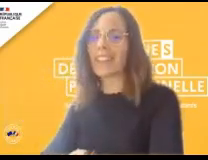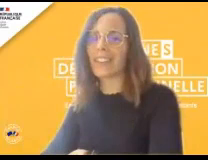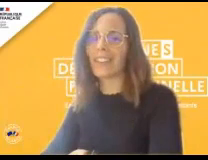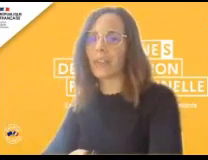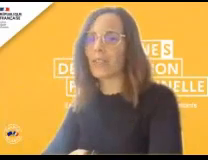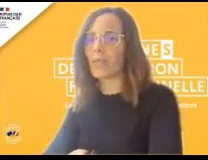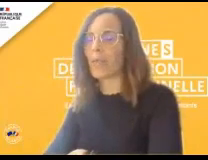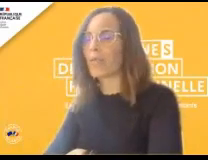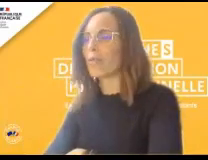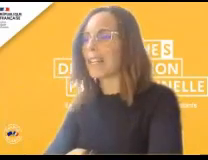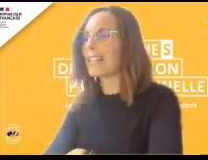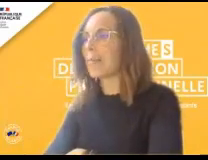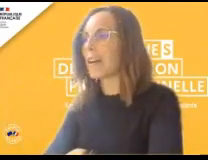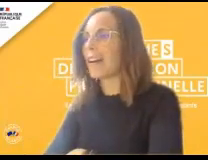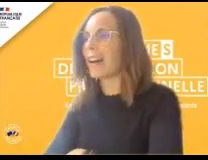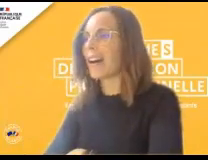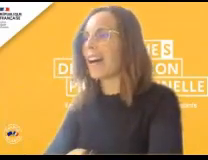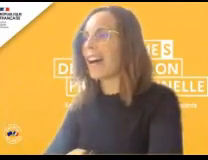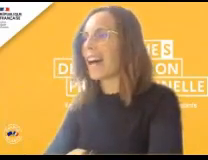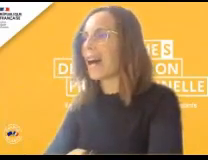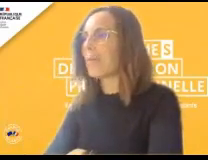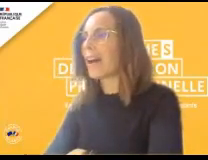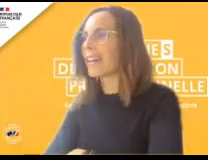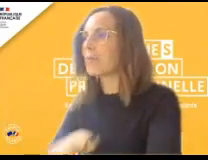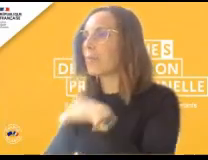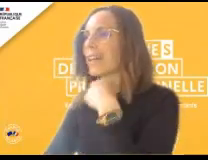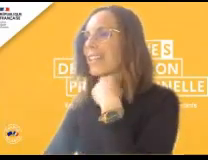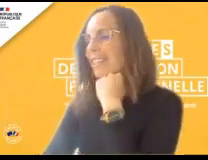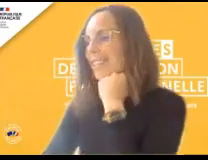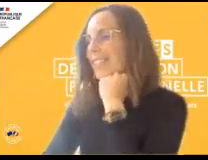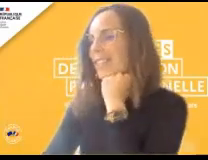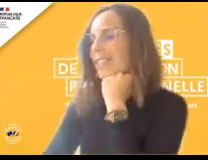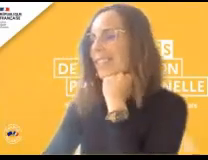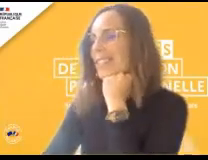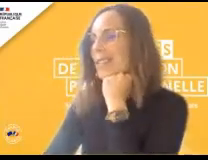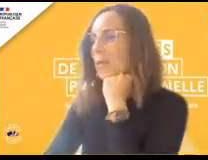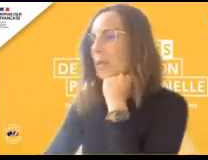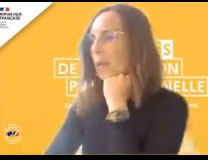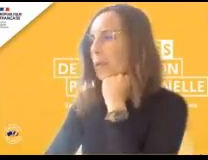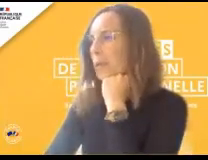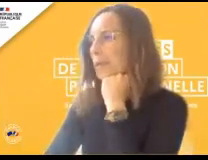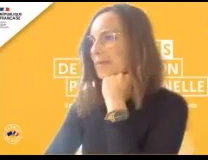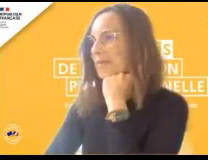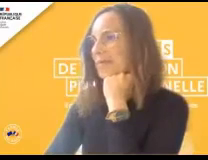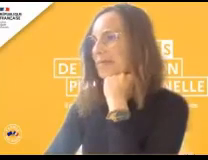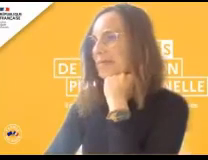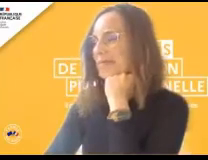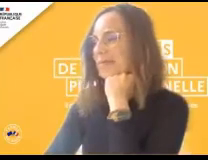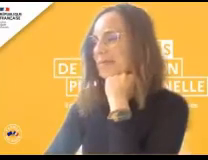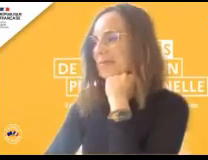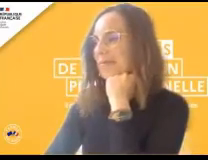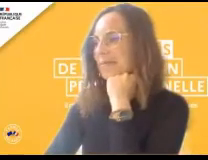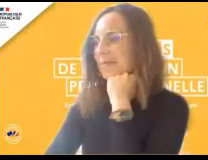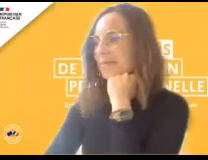moment-là. Et en attendant, ben je laisse la main à Marie pour présenter Transition Pro.